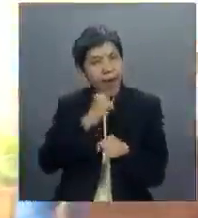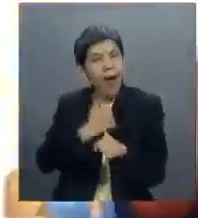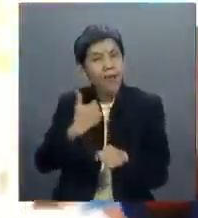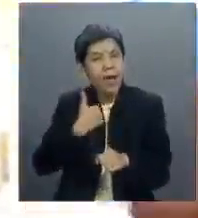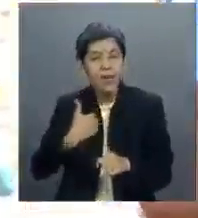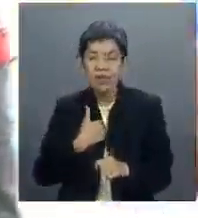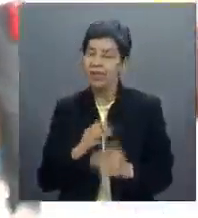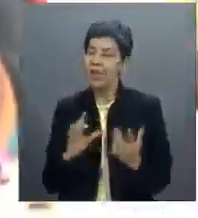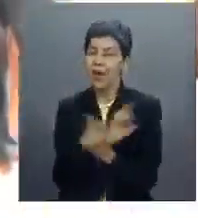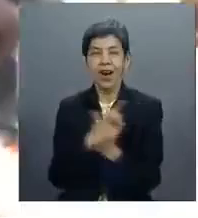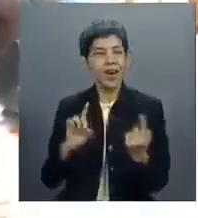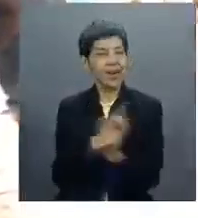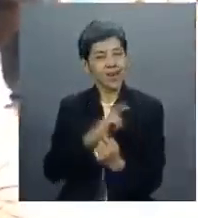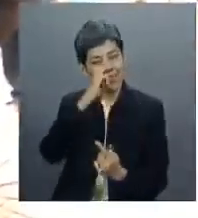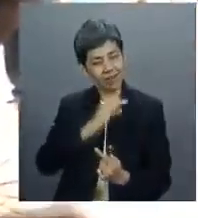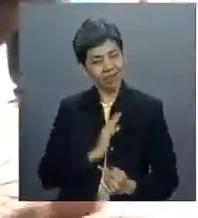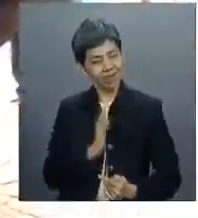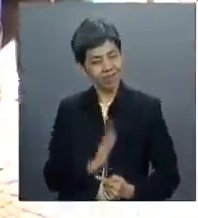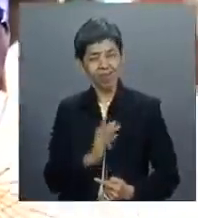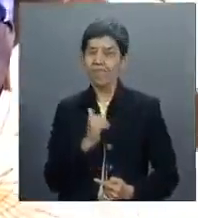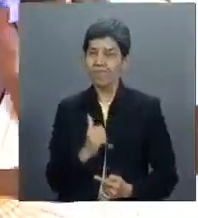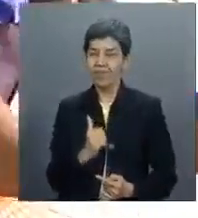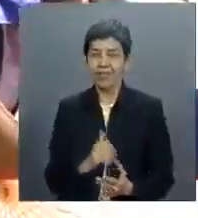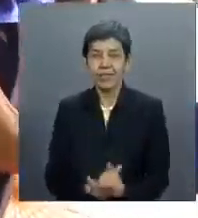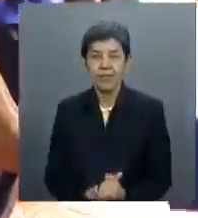อมกับจริยธรรมและการปฏิบัติตัวที่ดีในสังคม